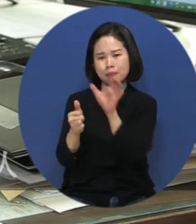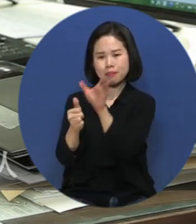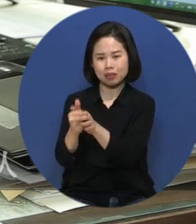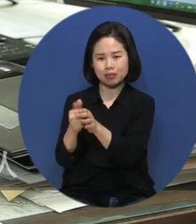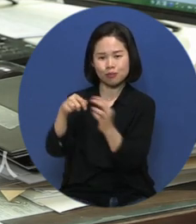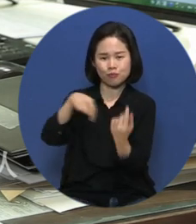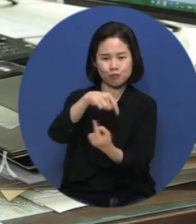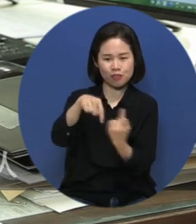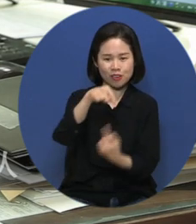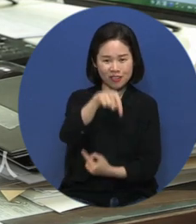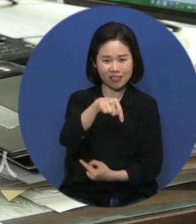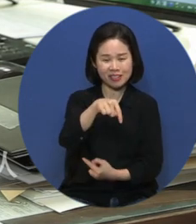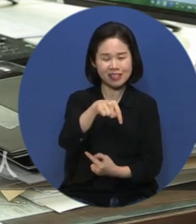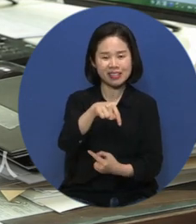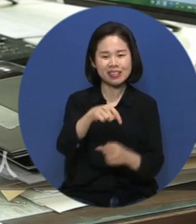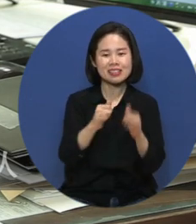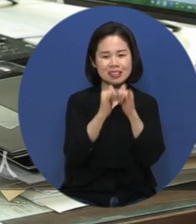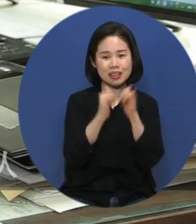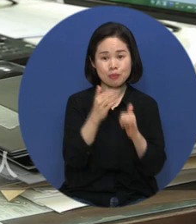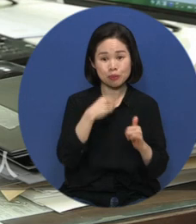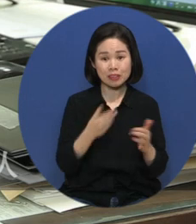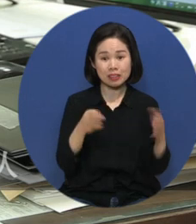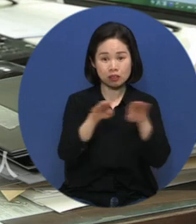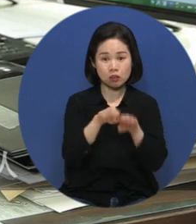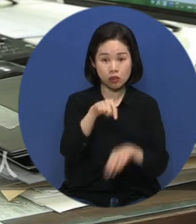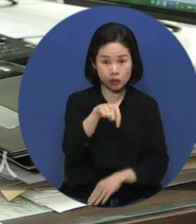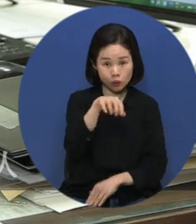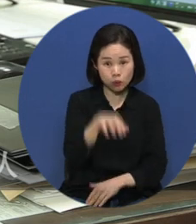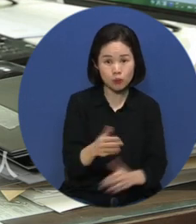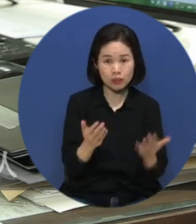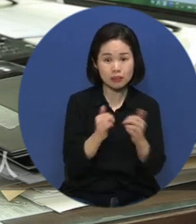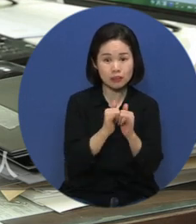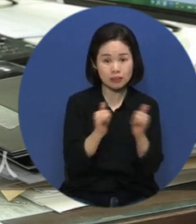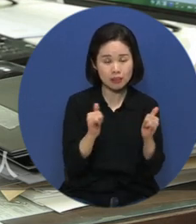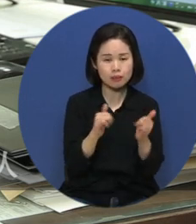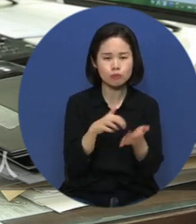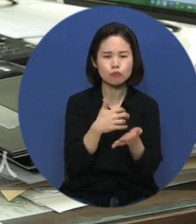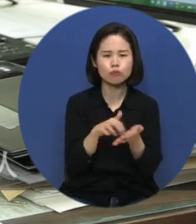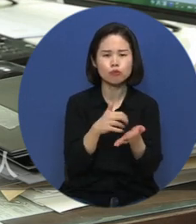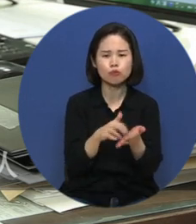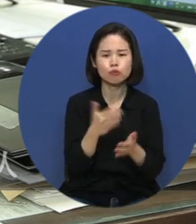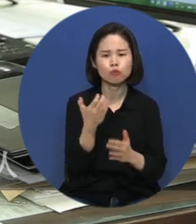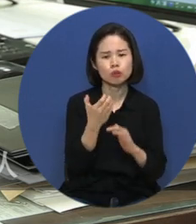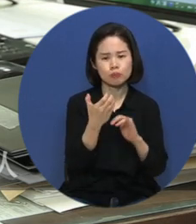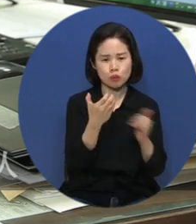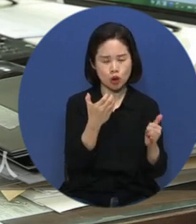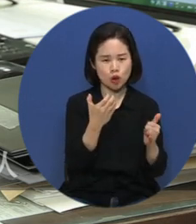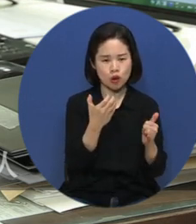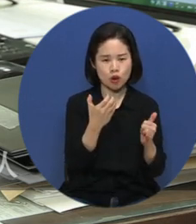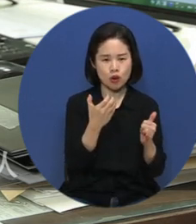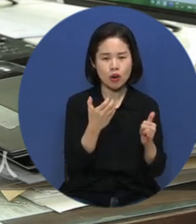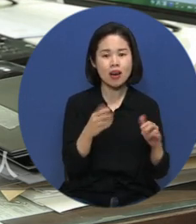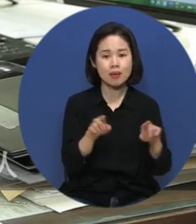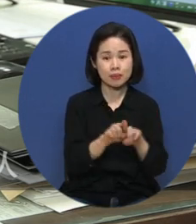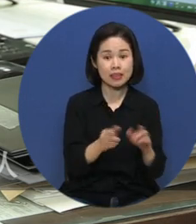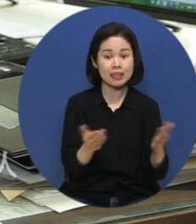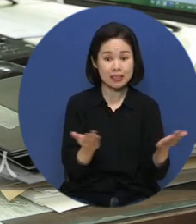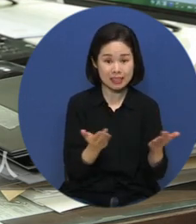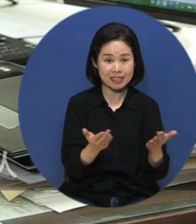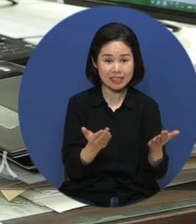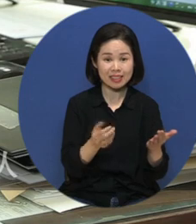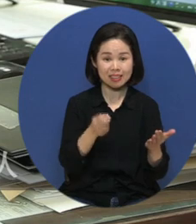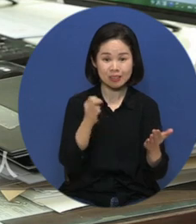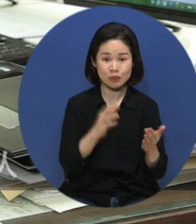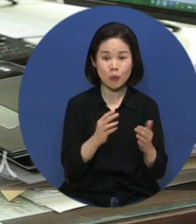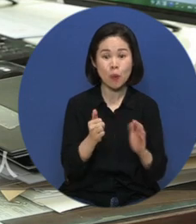사회복지 시설입니다. 여기에는 이제 발달 장애인 분들이 약 90인 정도가 같이 여기에서 일도